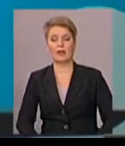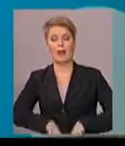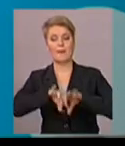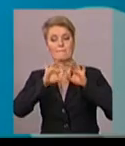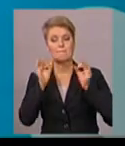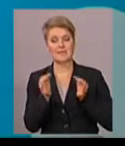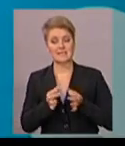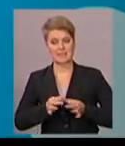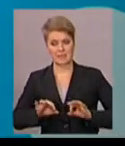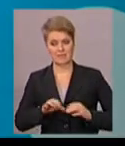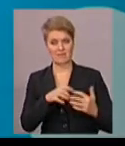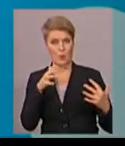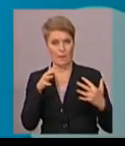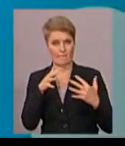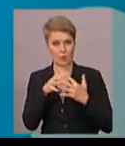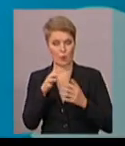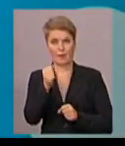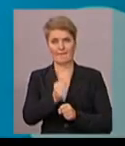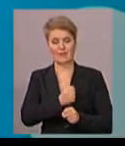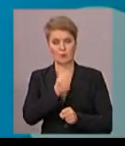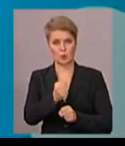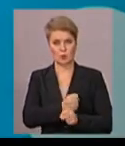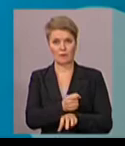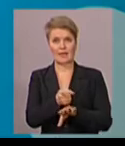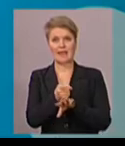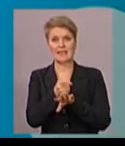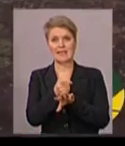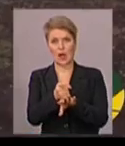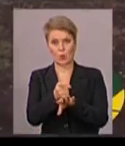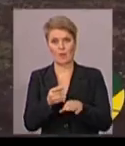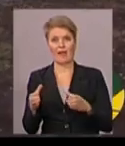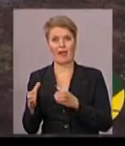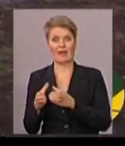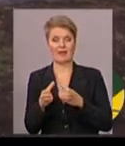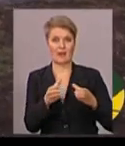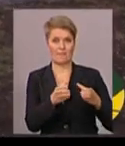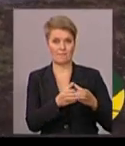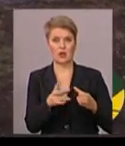Мистецтво бою відпрацьовують танкові екіпажі на одному із полігонів Донеччини.